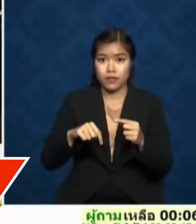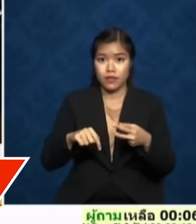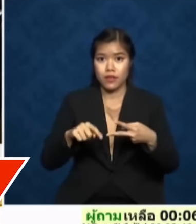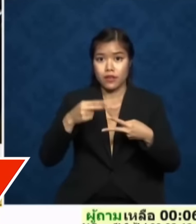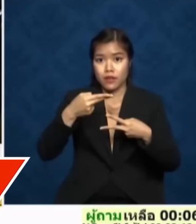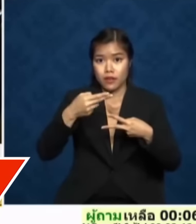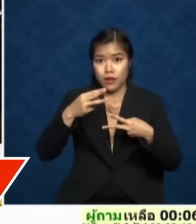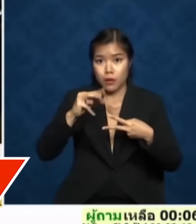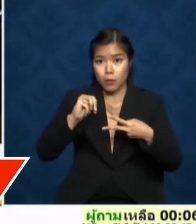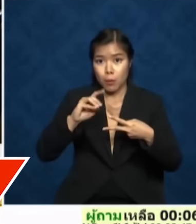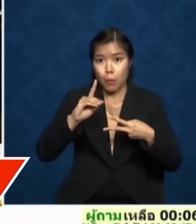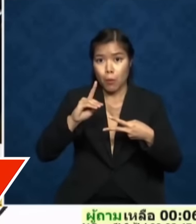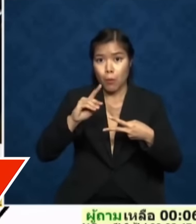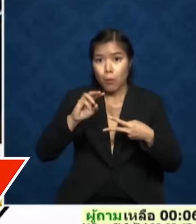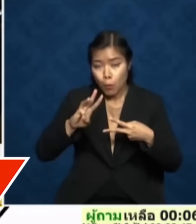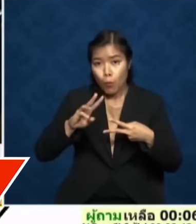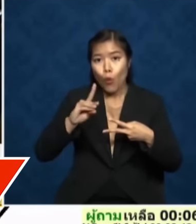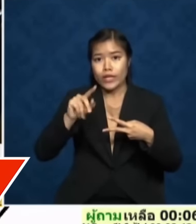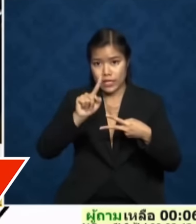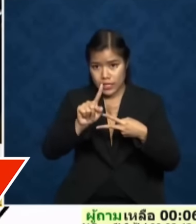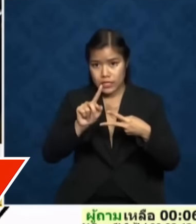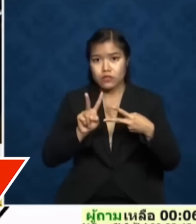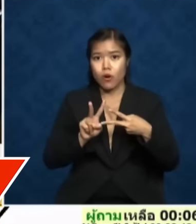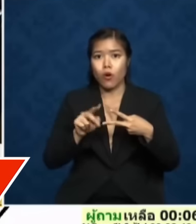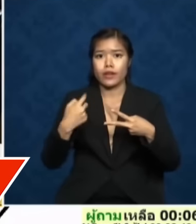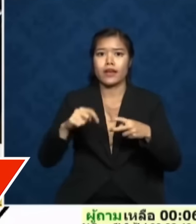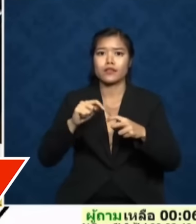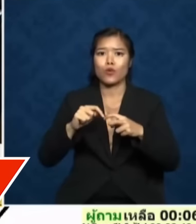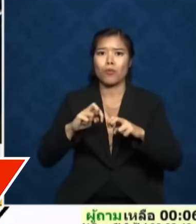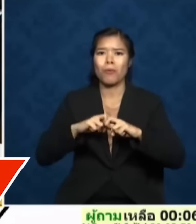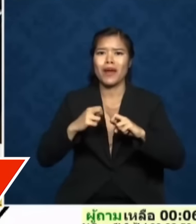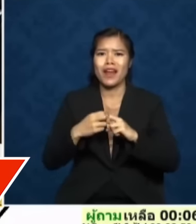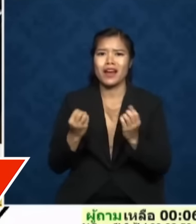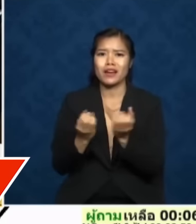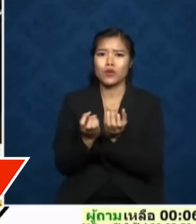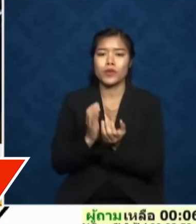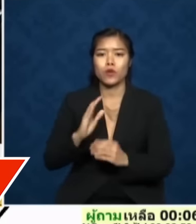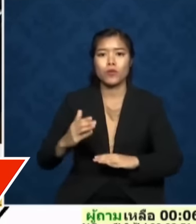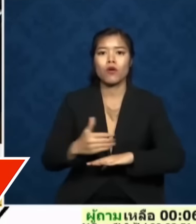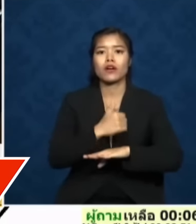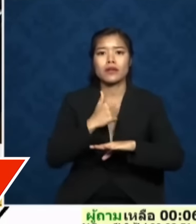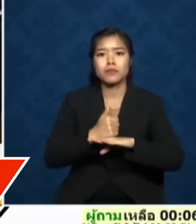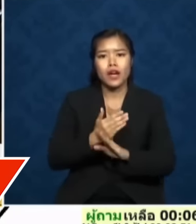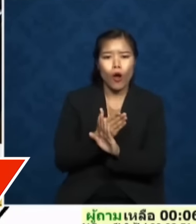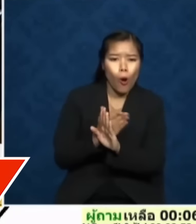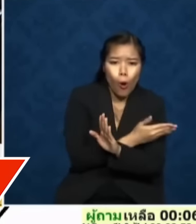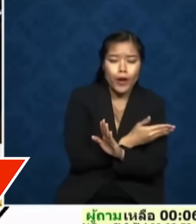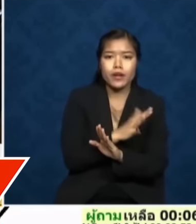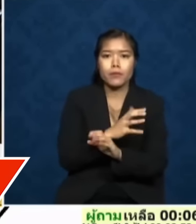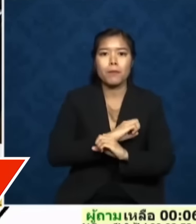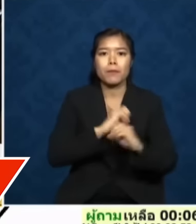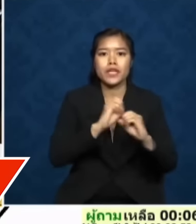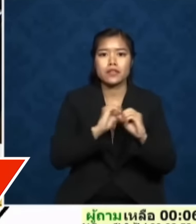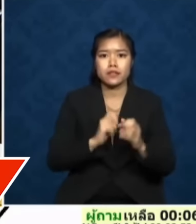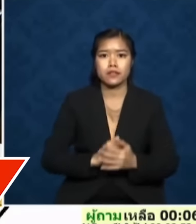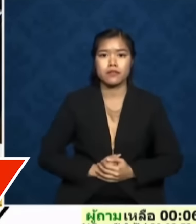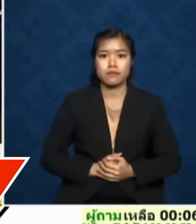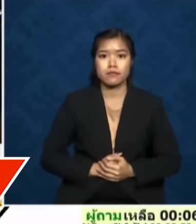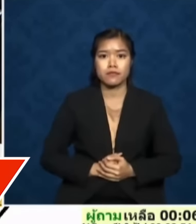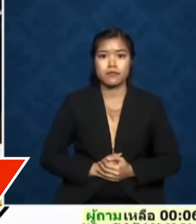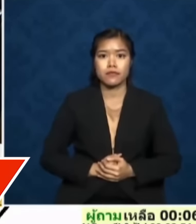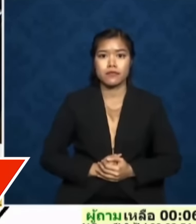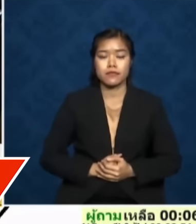2นี่ไม่เคยเป็นประเด็นในทางการเมืองมาก่อนในการจัดทำรัฐธรรมนูญของไทยนะครับเพียงแต่ว่า